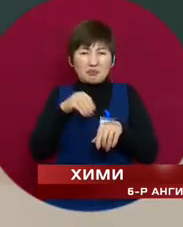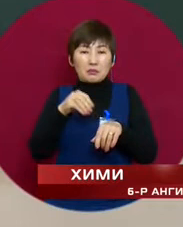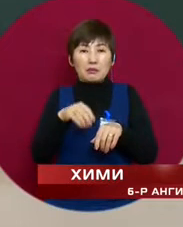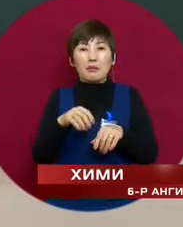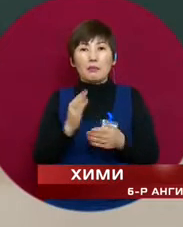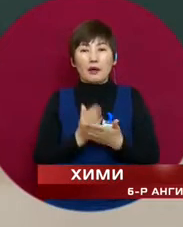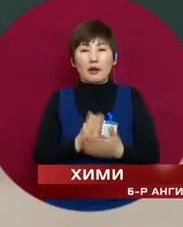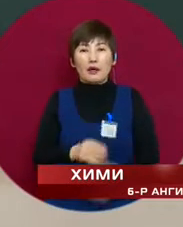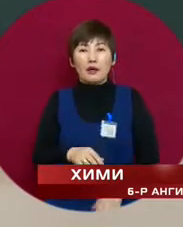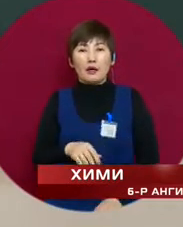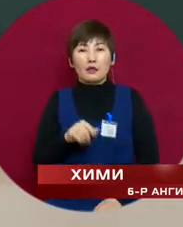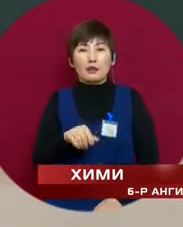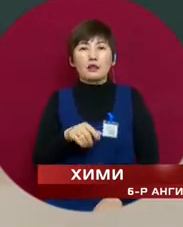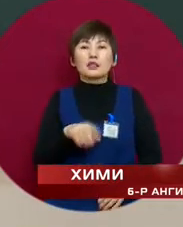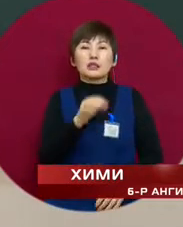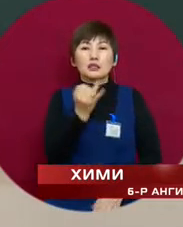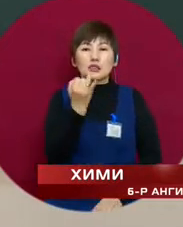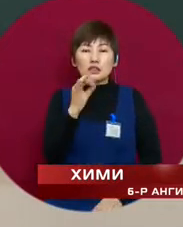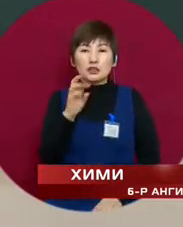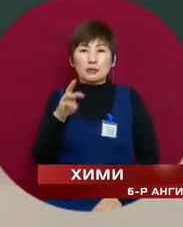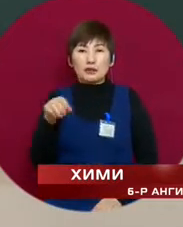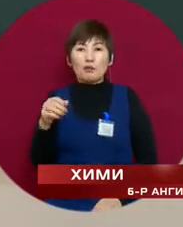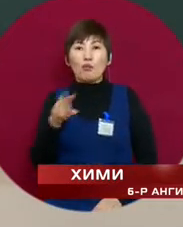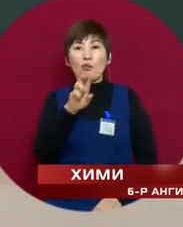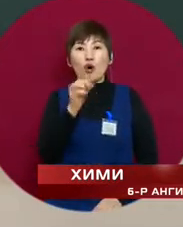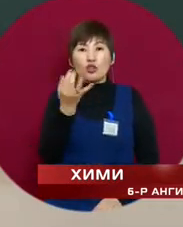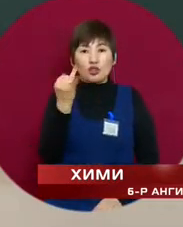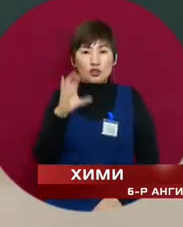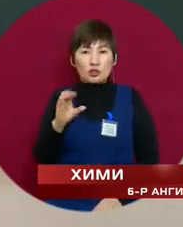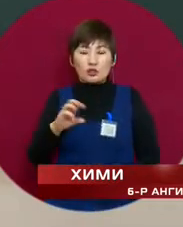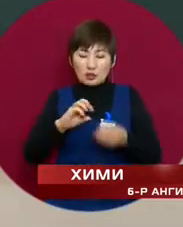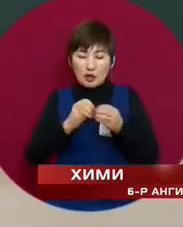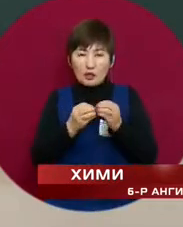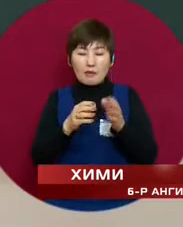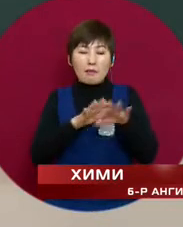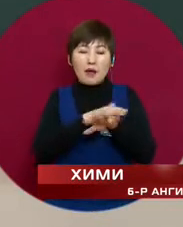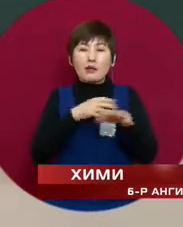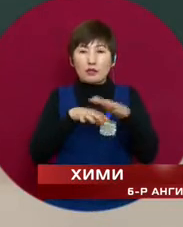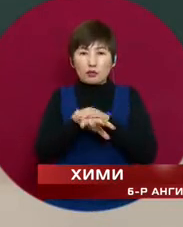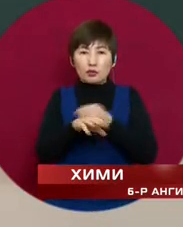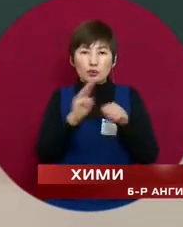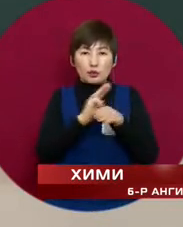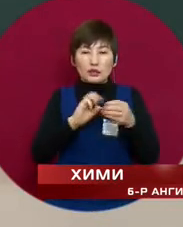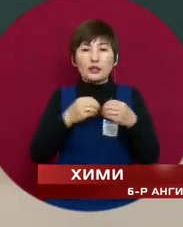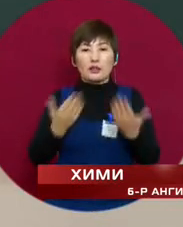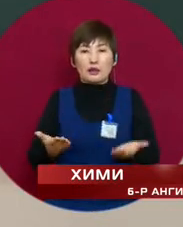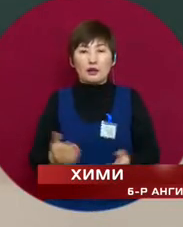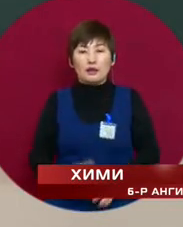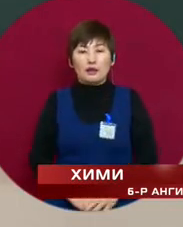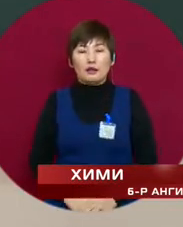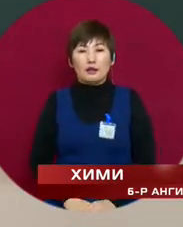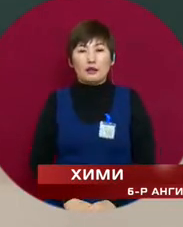чанартай. Лабораторийн нөхцөлд хүчил шүлттэй ажиллахдаа бэлли өмсөж, туршилтаа хийх шаардлагатай.